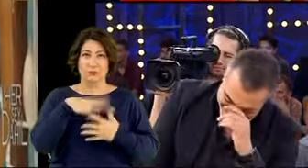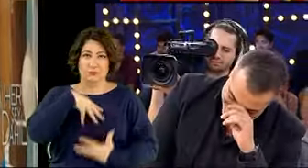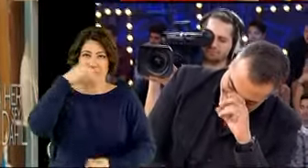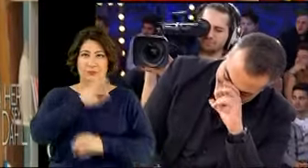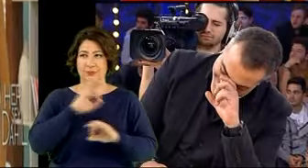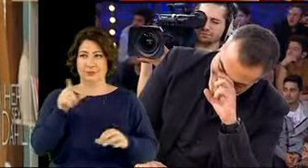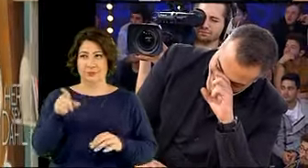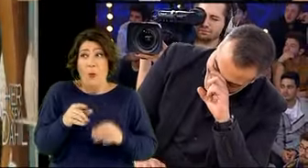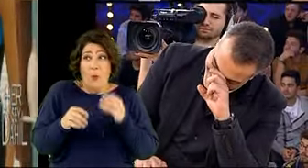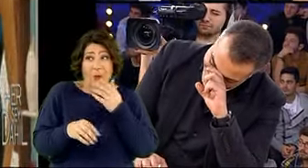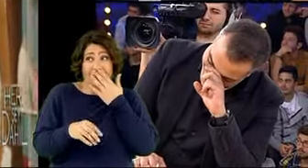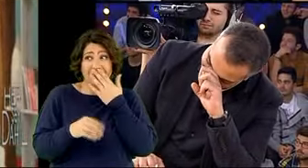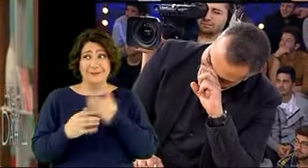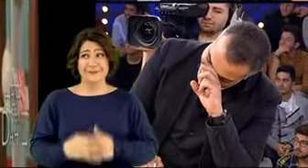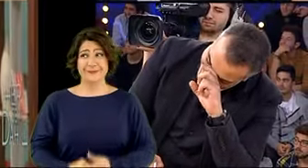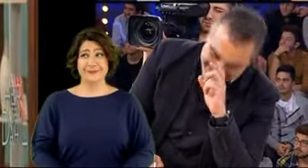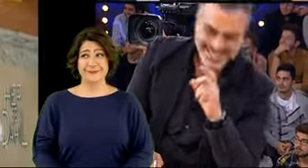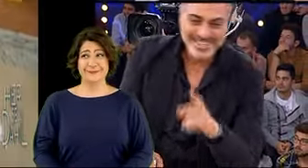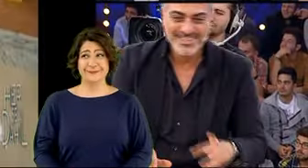Evet.